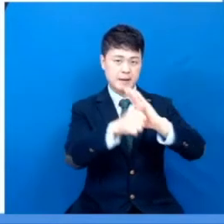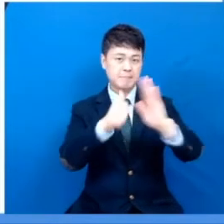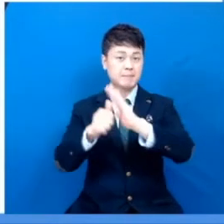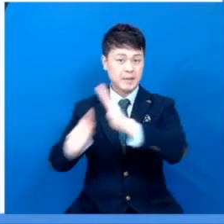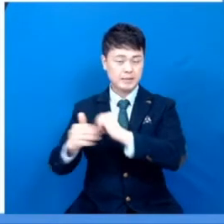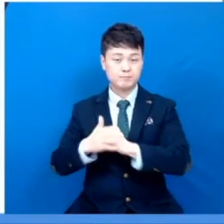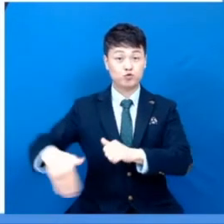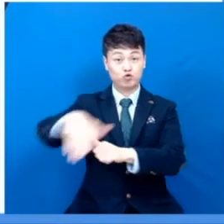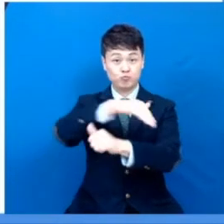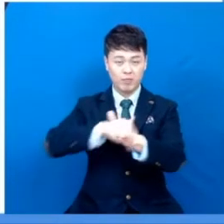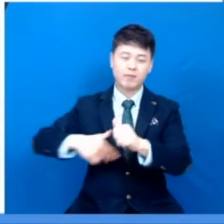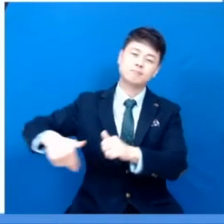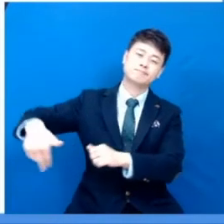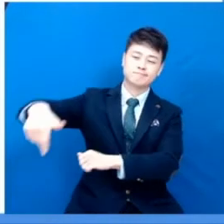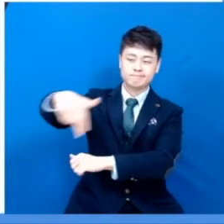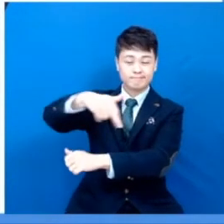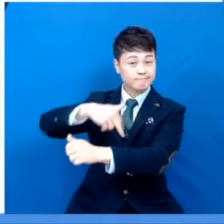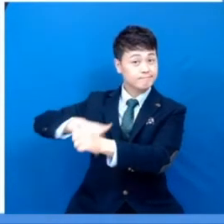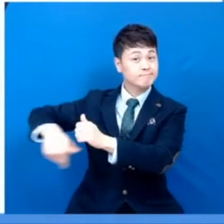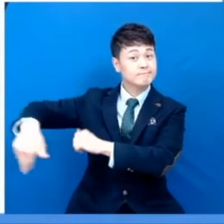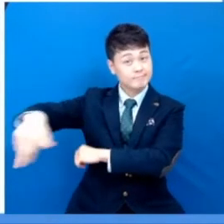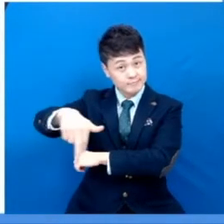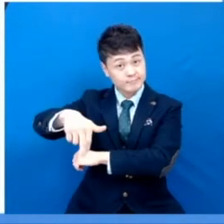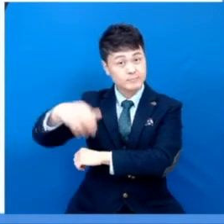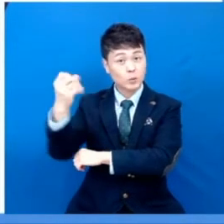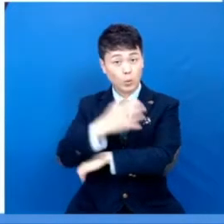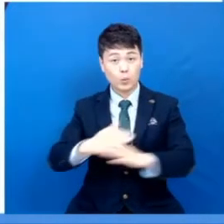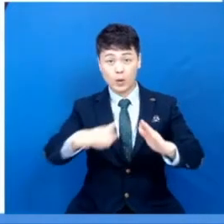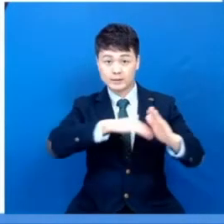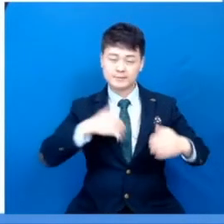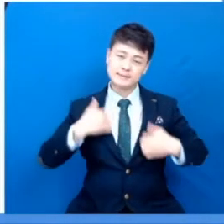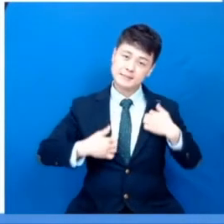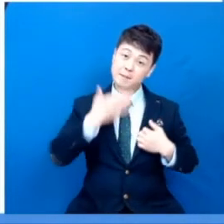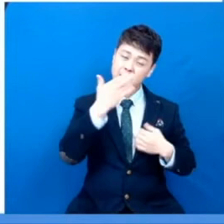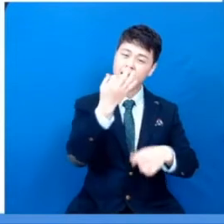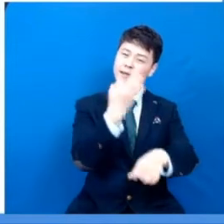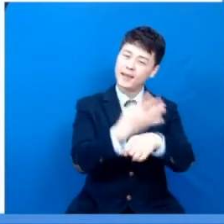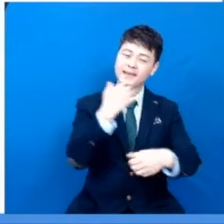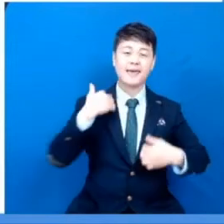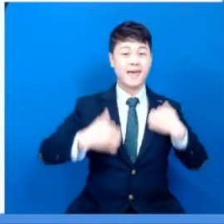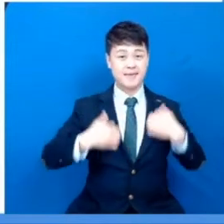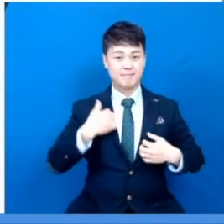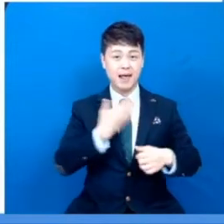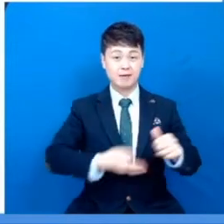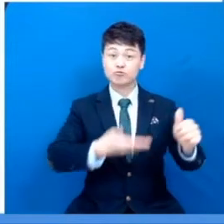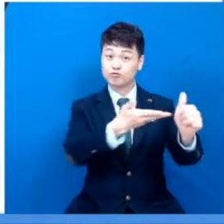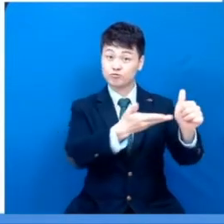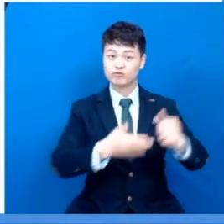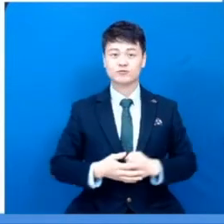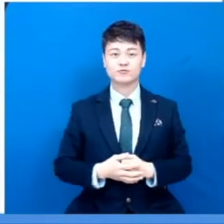주변을 산책하고 가정에서 즐길 수 있는 간단한 게임을 알려주었습니다